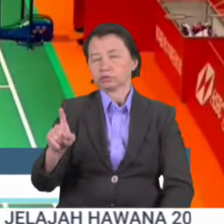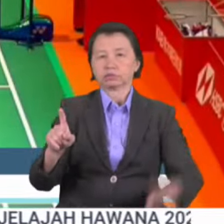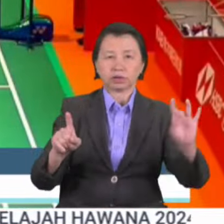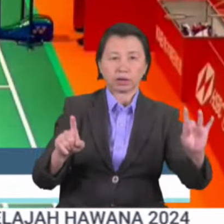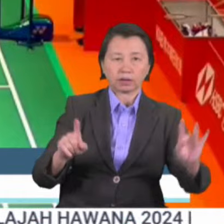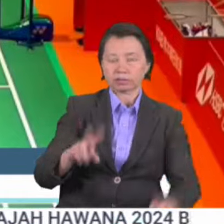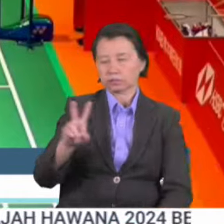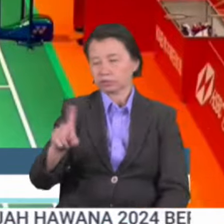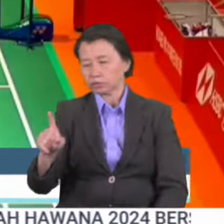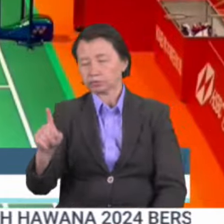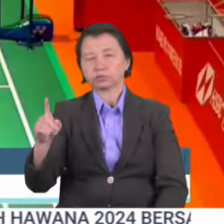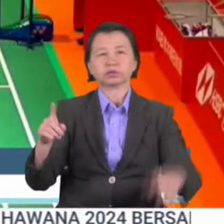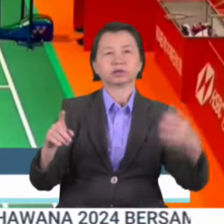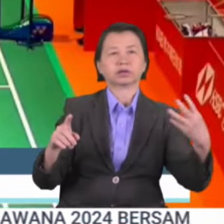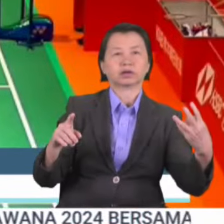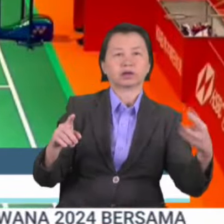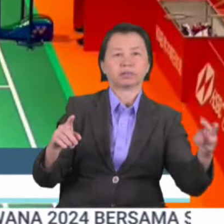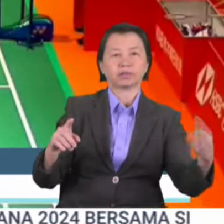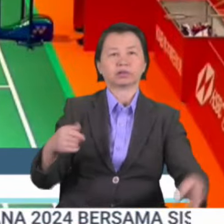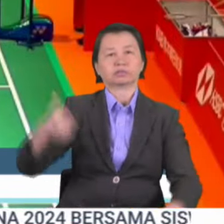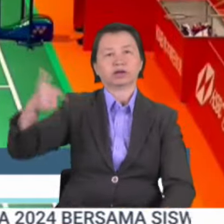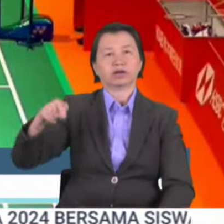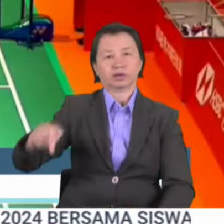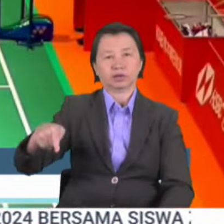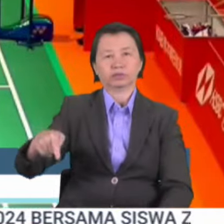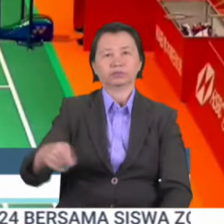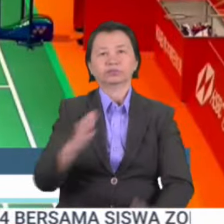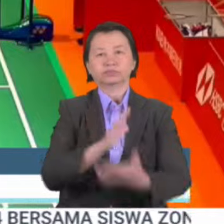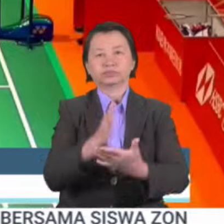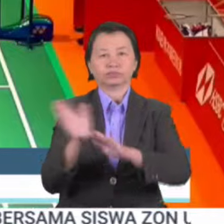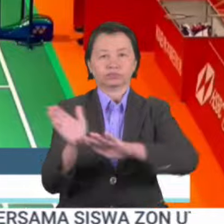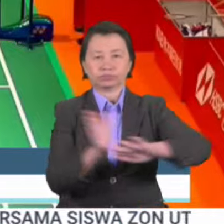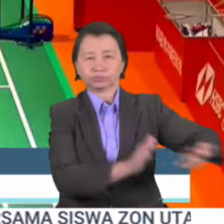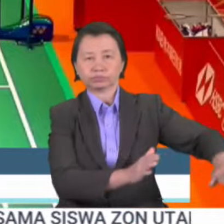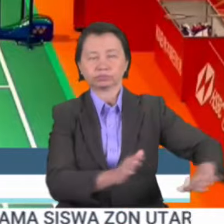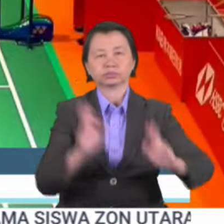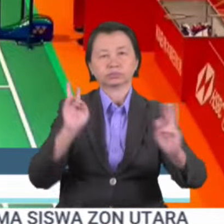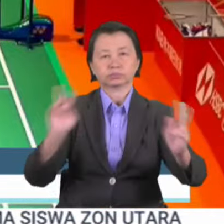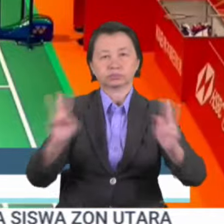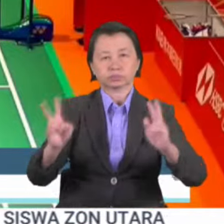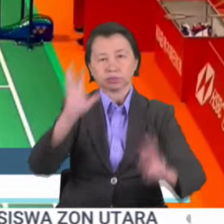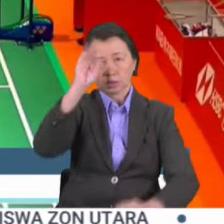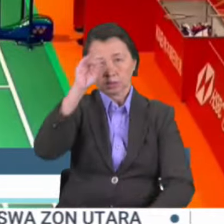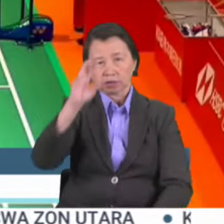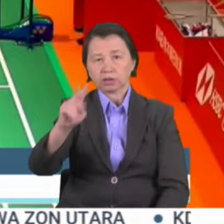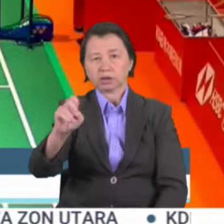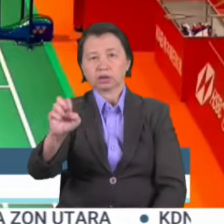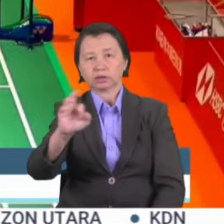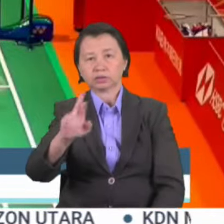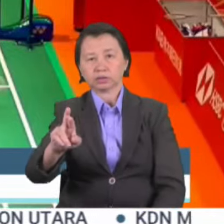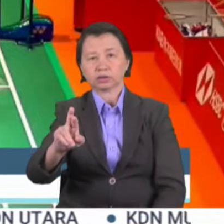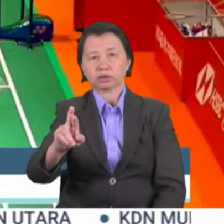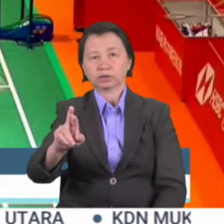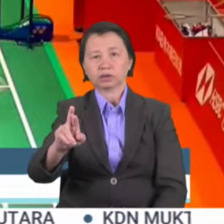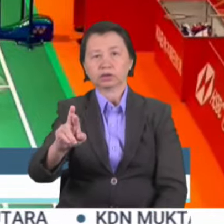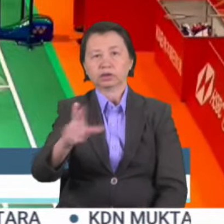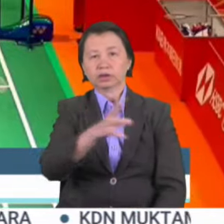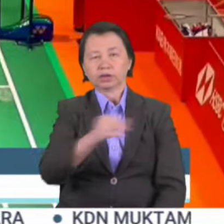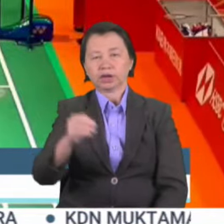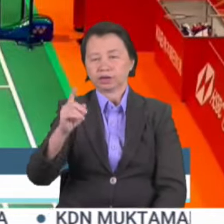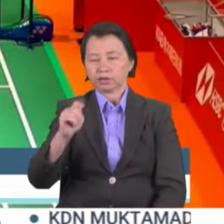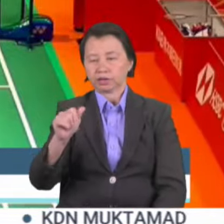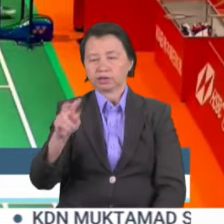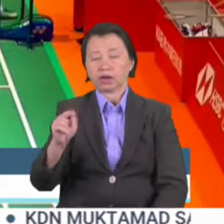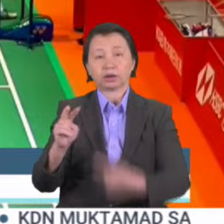21-8, 21-16. Sementara itu, dalam aksi beregu lelaki, Nur Azrin Ayub Tan